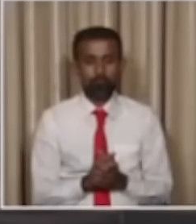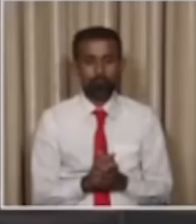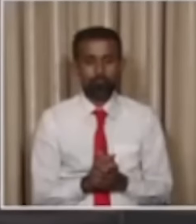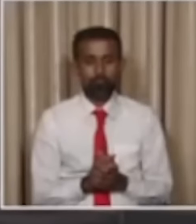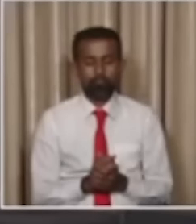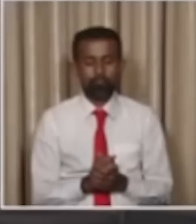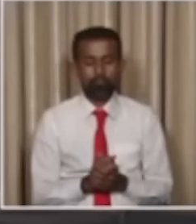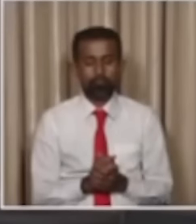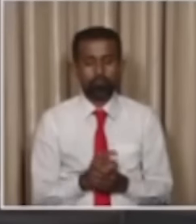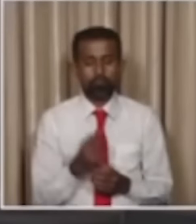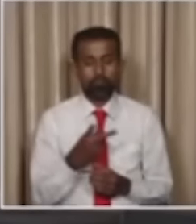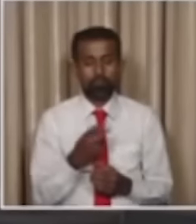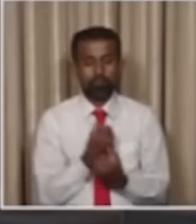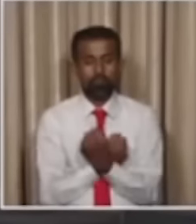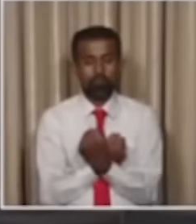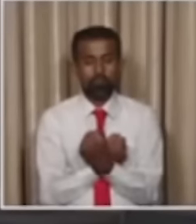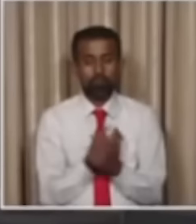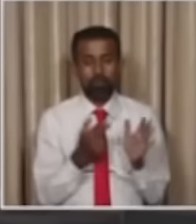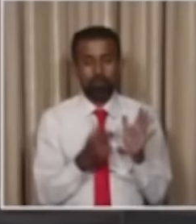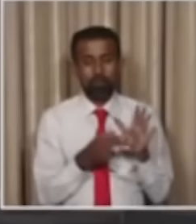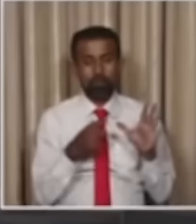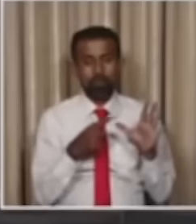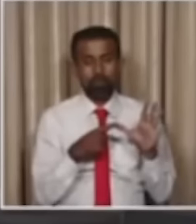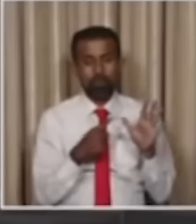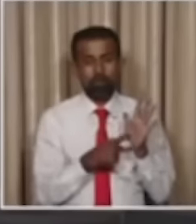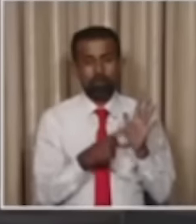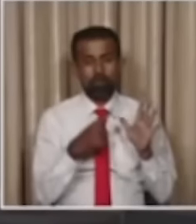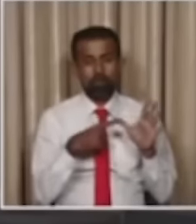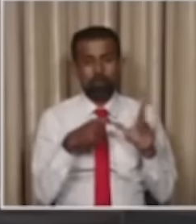කර ඇත්තේ නියෝජ්‍ය පොලිස්පති නාලක සිල්වා මහතායි.